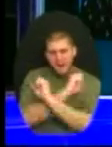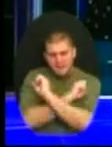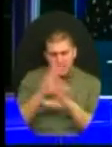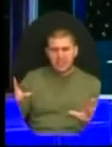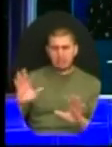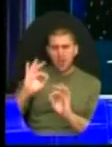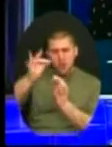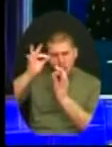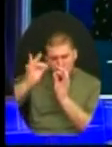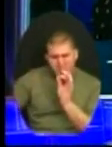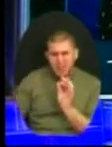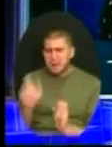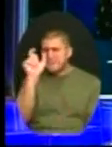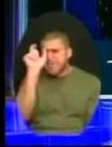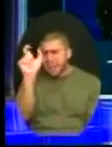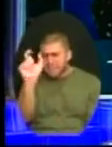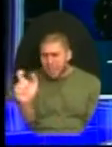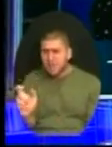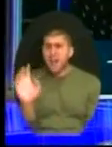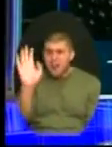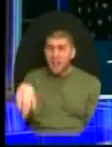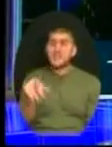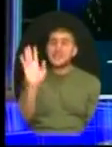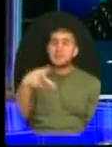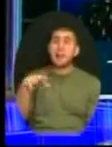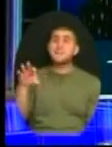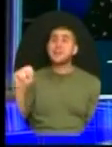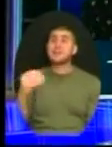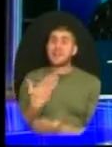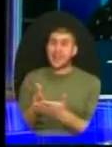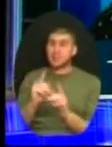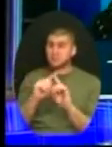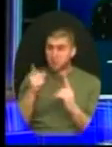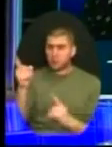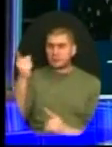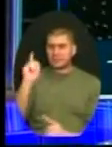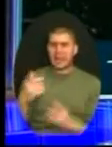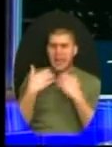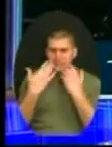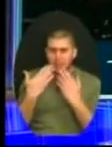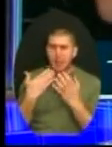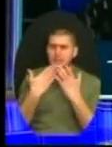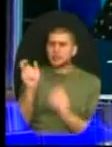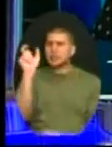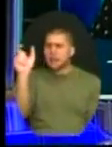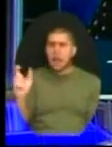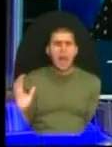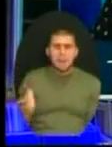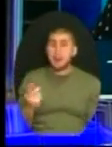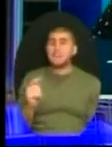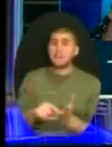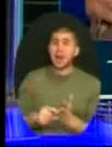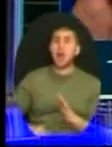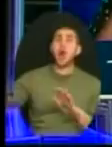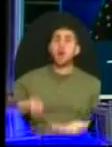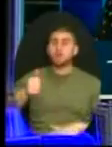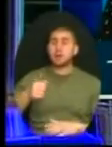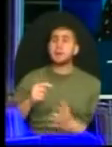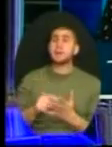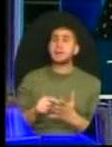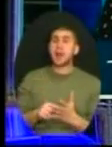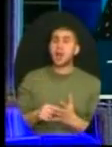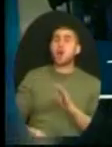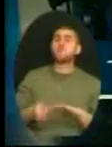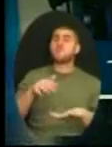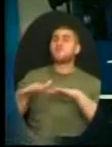לפרסם מילה ומילה, עוד טג טג, ואחר כך אם מנדלבליט יחליט אחרת, הוא יצטרך גם להסביק עוד טג טג. נכון,